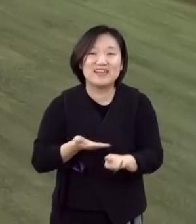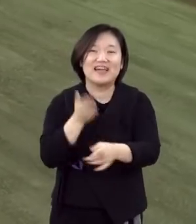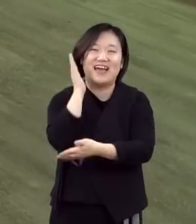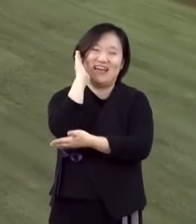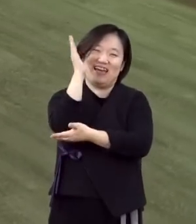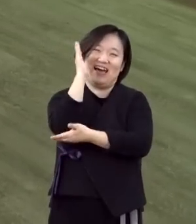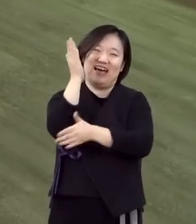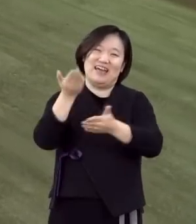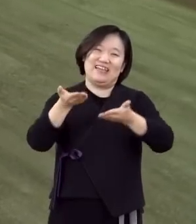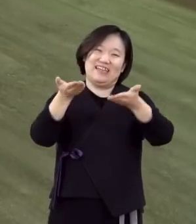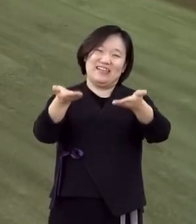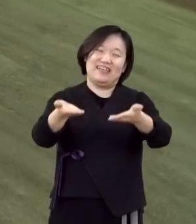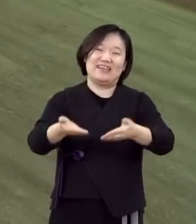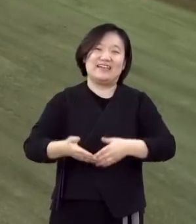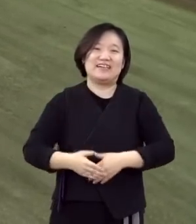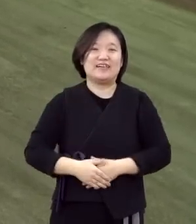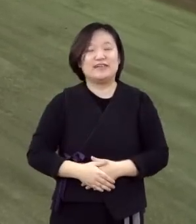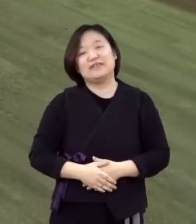해서